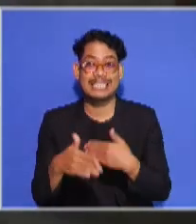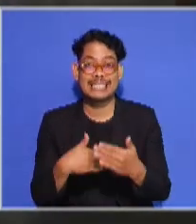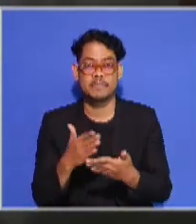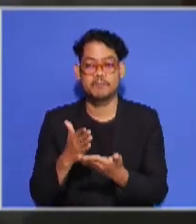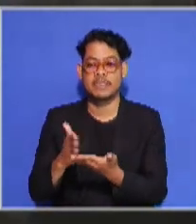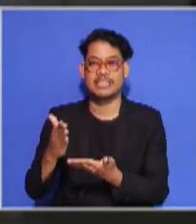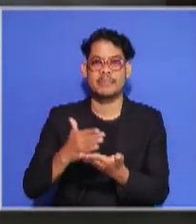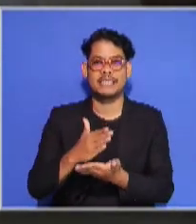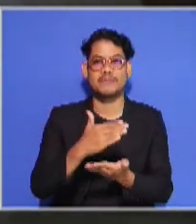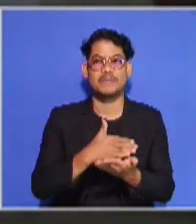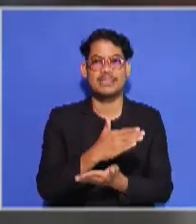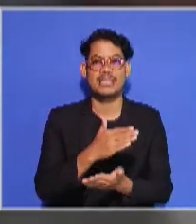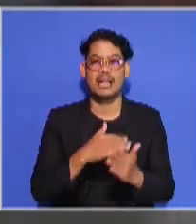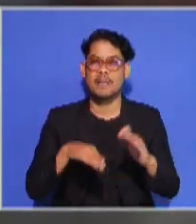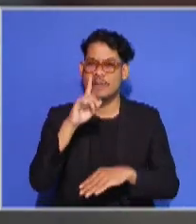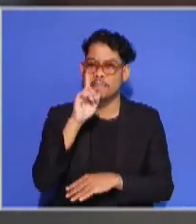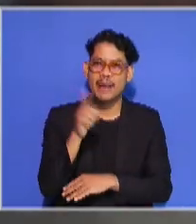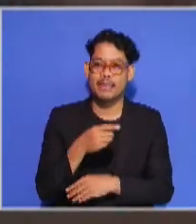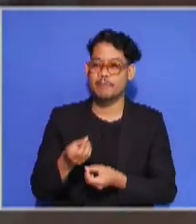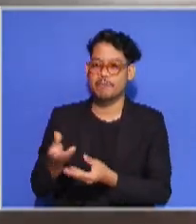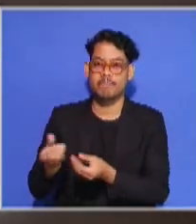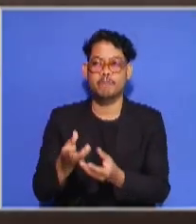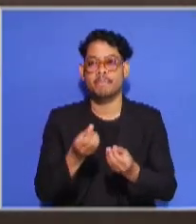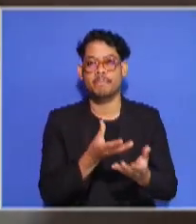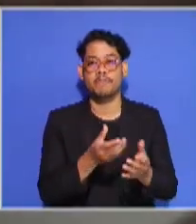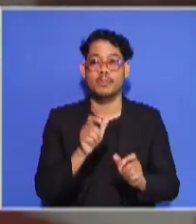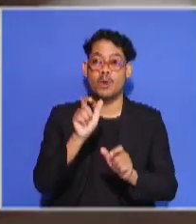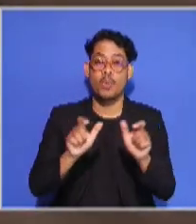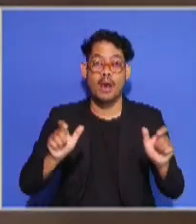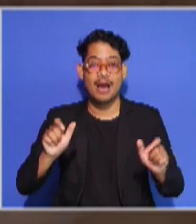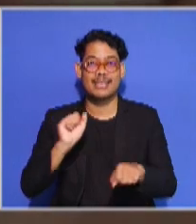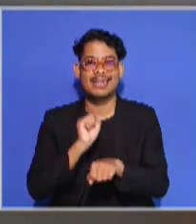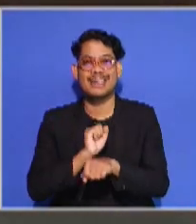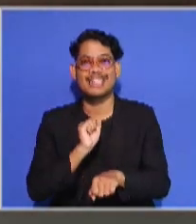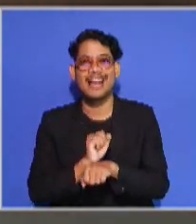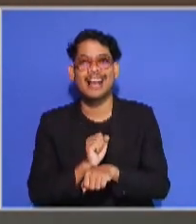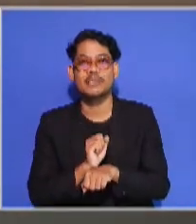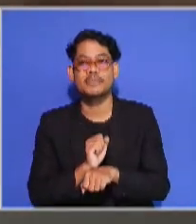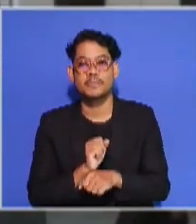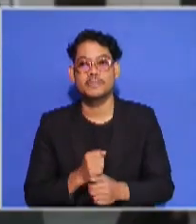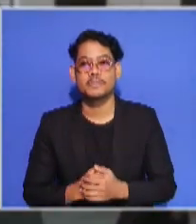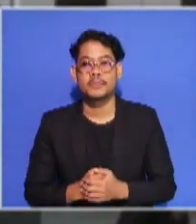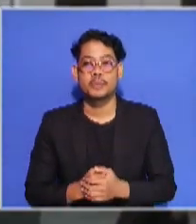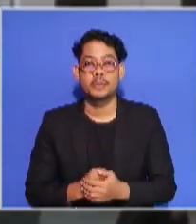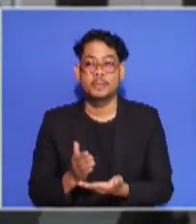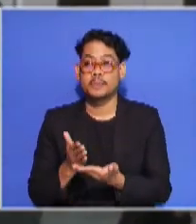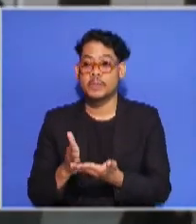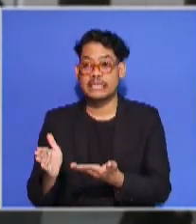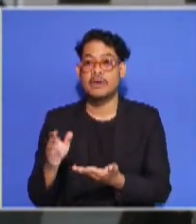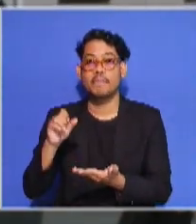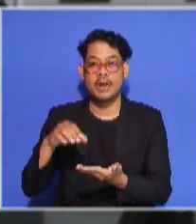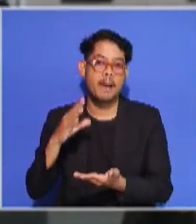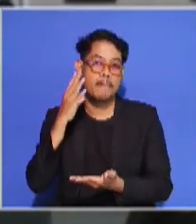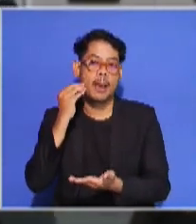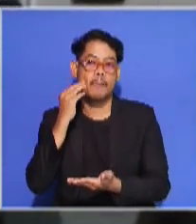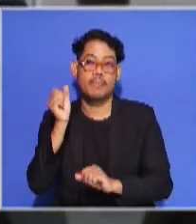berjalan lebih cepat. Apalagi para pekerja sortir dan pelipat surat suara yang dipekerjakan, sebagian besar pernah berpengalaman